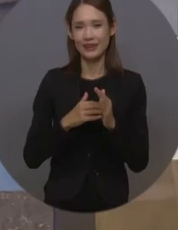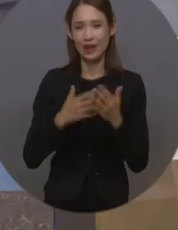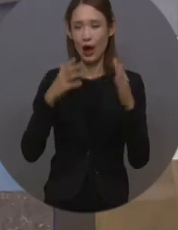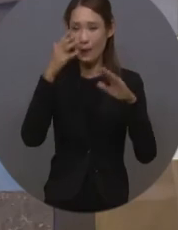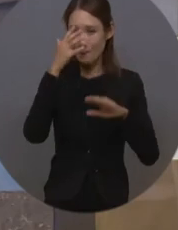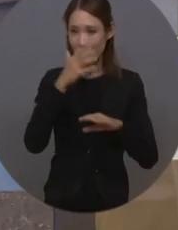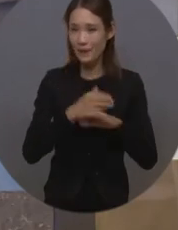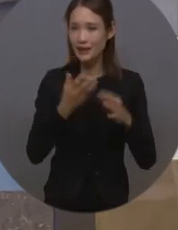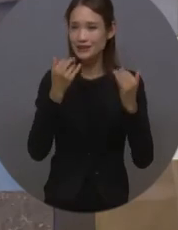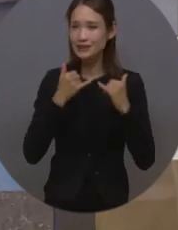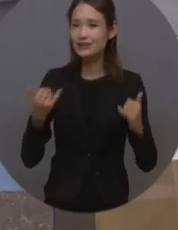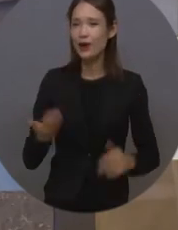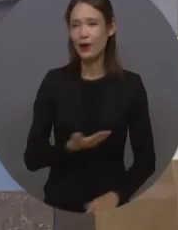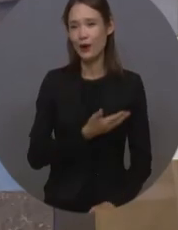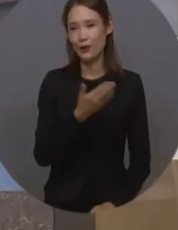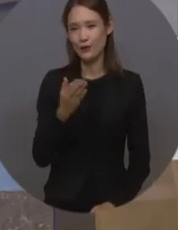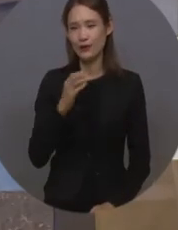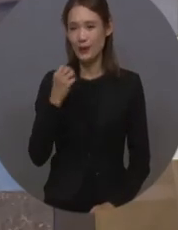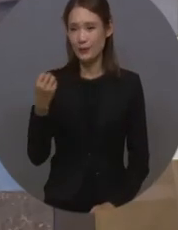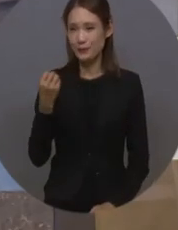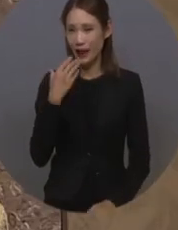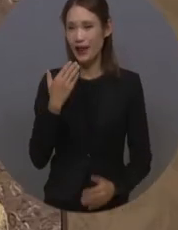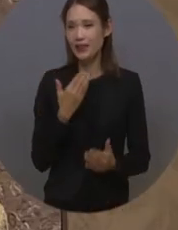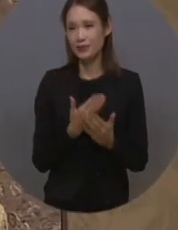마지막으로 시청자분들께 한 말씀 해주시죠.